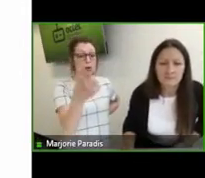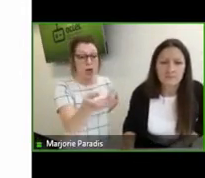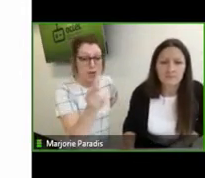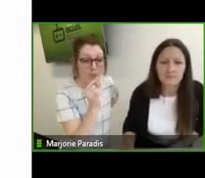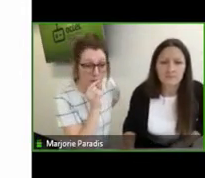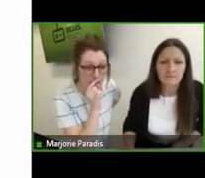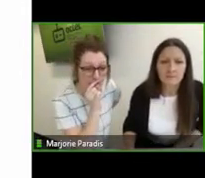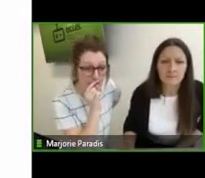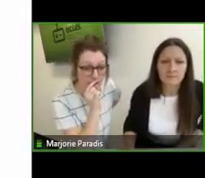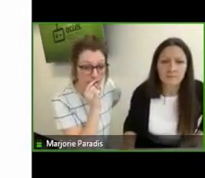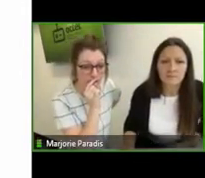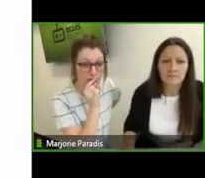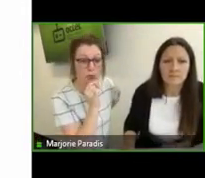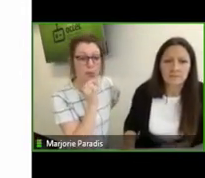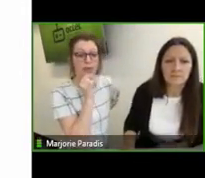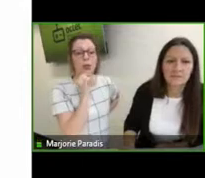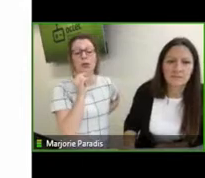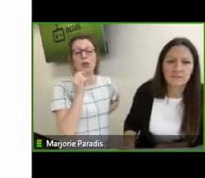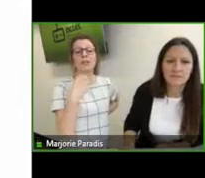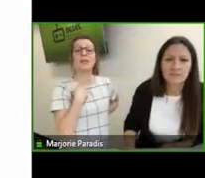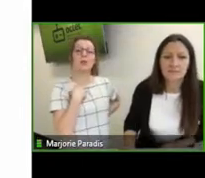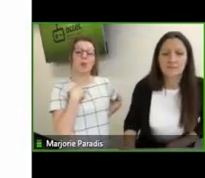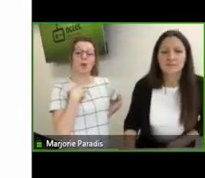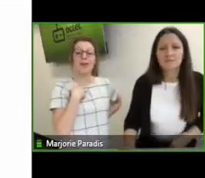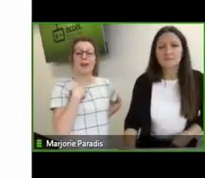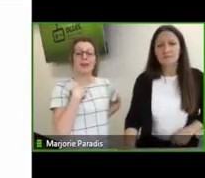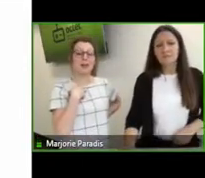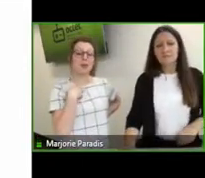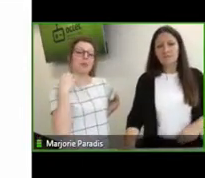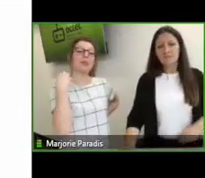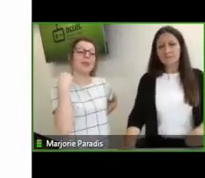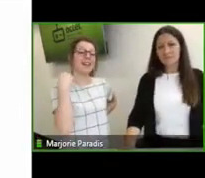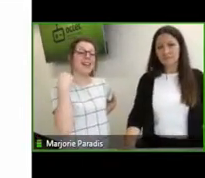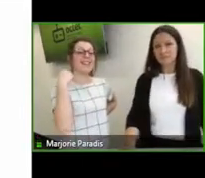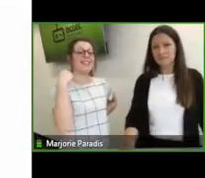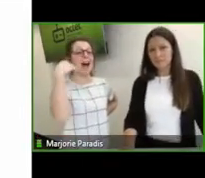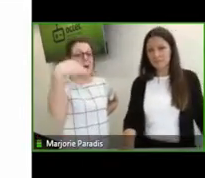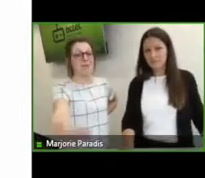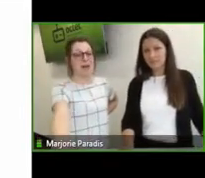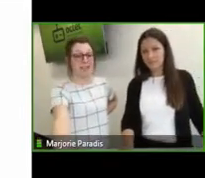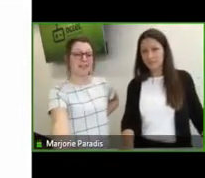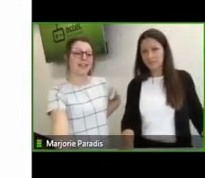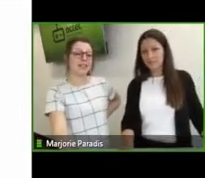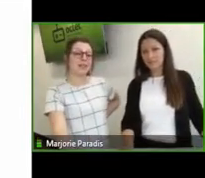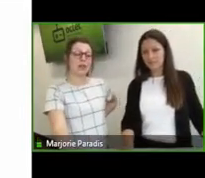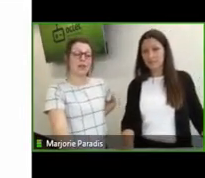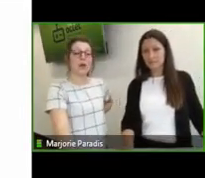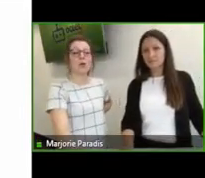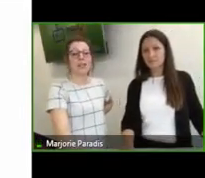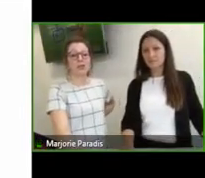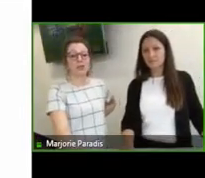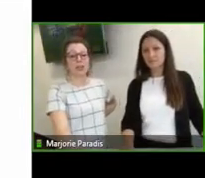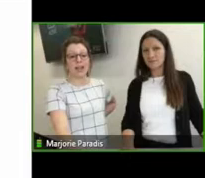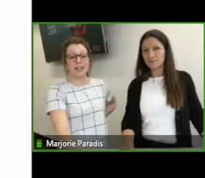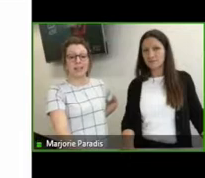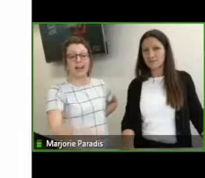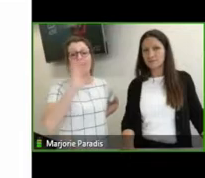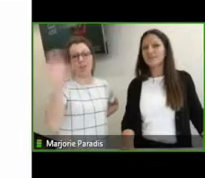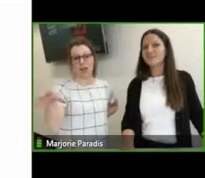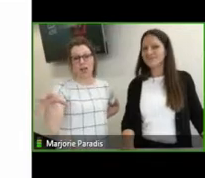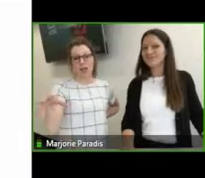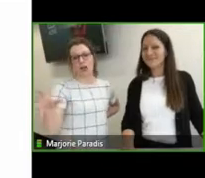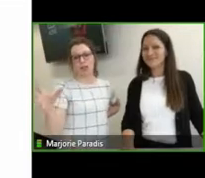propose, Benoît dit qu'il va les publier sur Twitter, puis sinon, nous, on pourra en faire une capture puis le mettre à même la présentation, dans le fond, auquel vous aurez accès